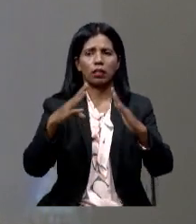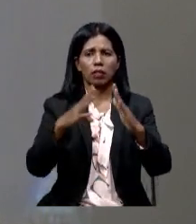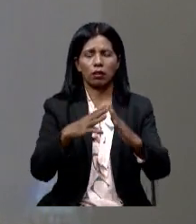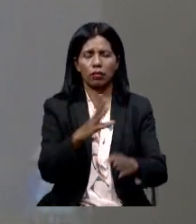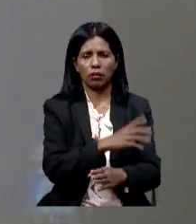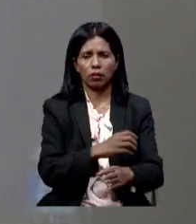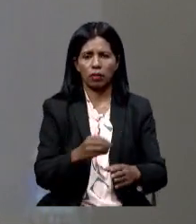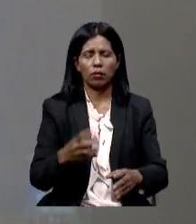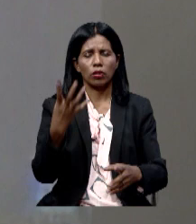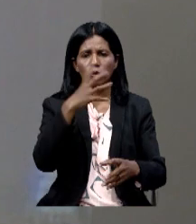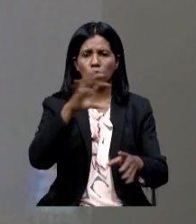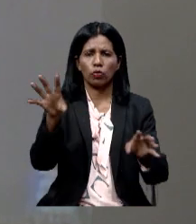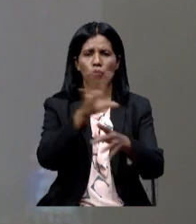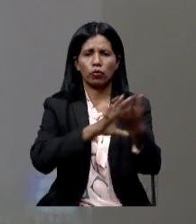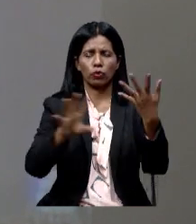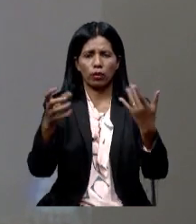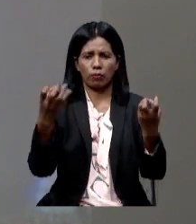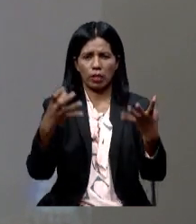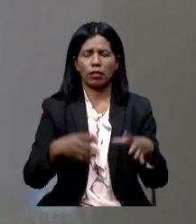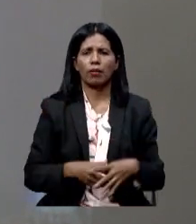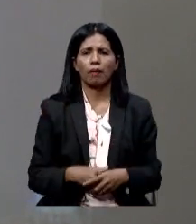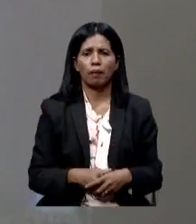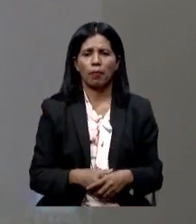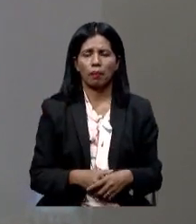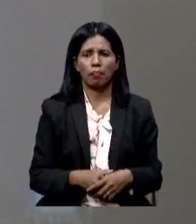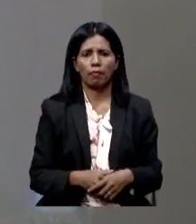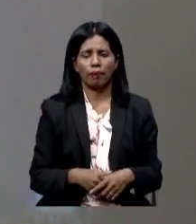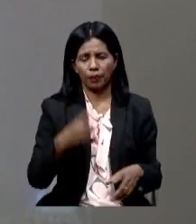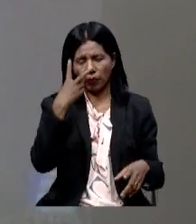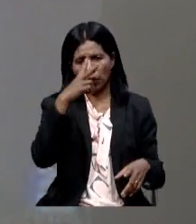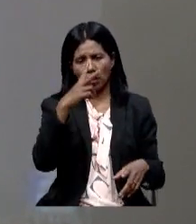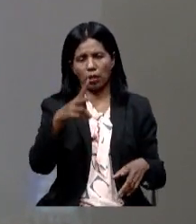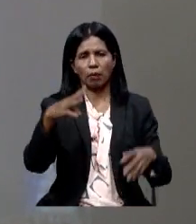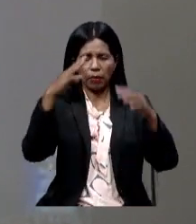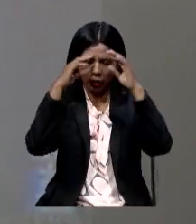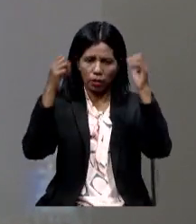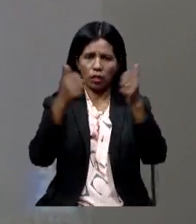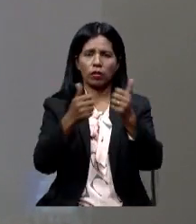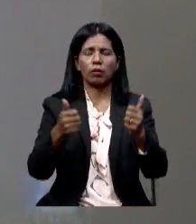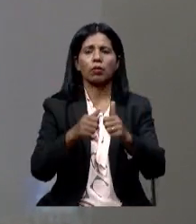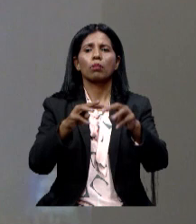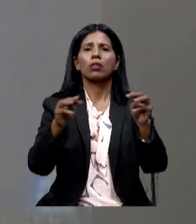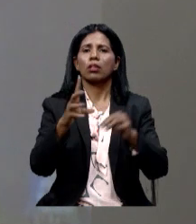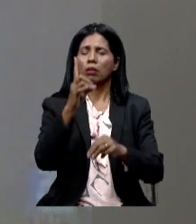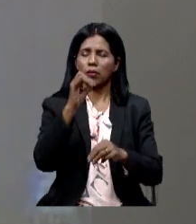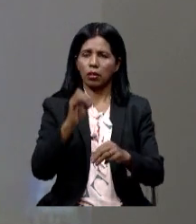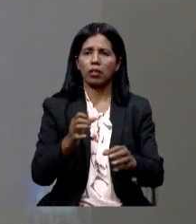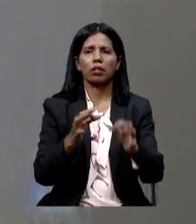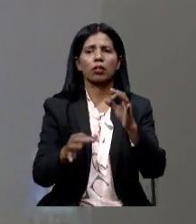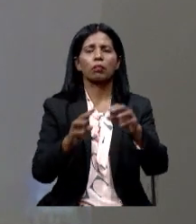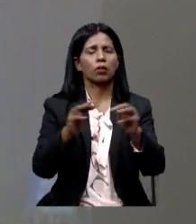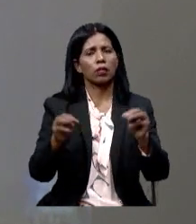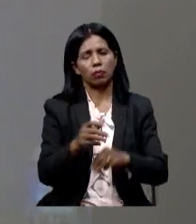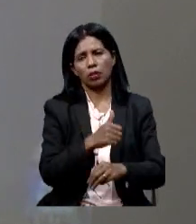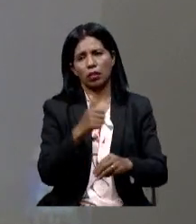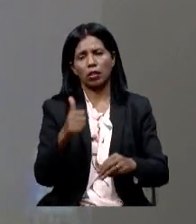pulisang. Tanpa dana maka suzere bai iha presiden ti autoridade munisipu dili, ikarik mosia munisipu seluk,